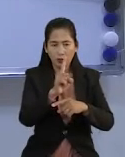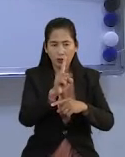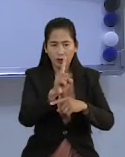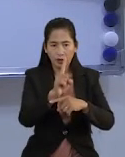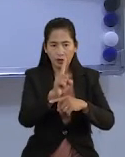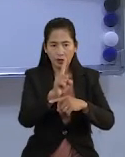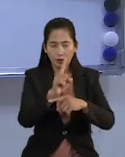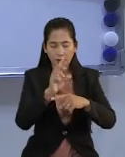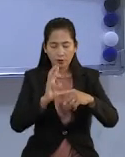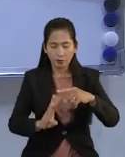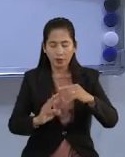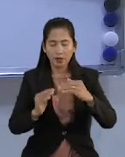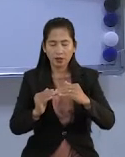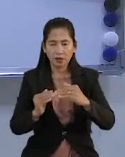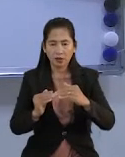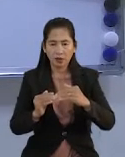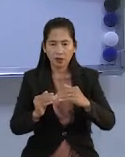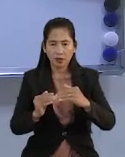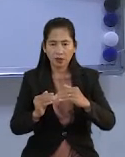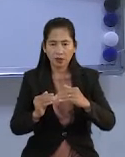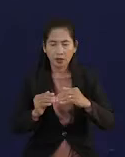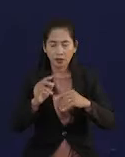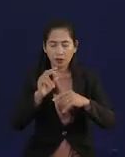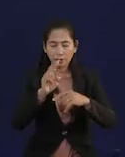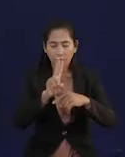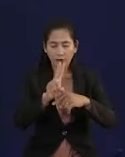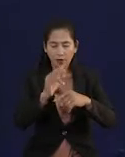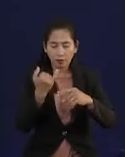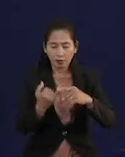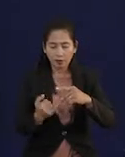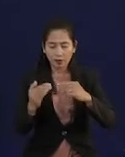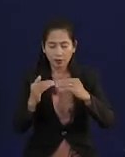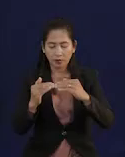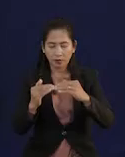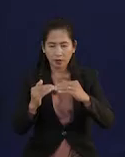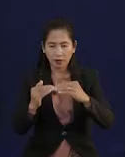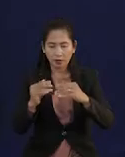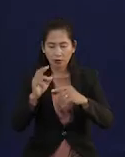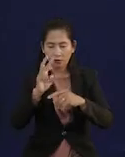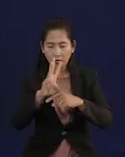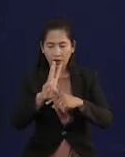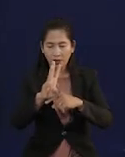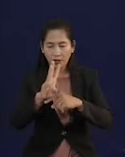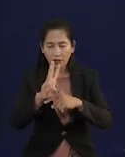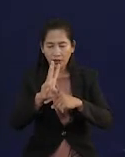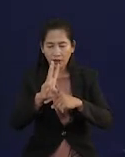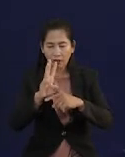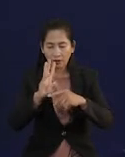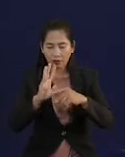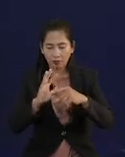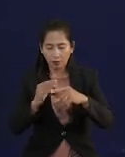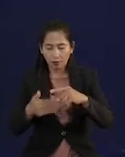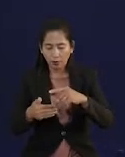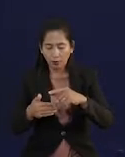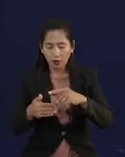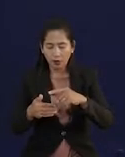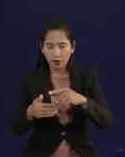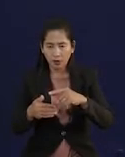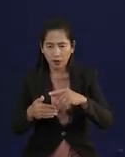ơi. Xma nâng bảo phía bì phía bảo mùi. Xma nâng bầy phía bảo